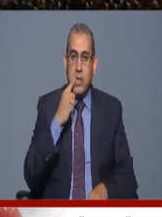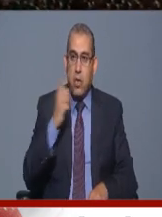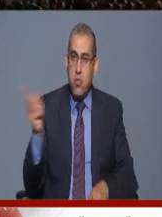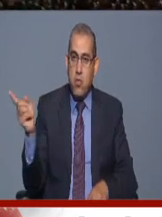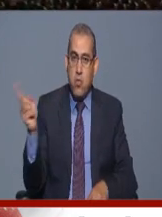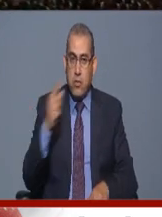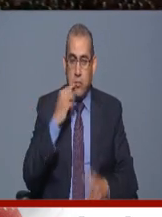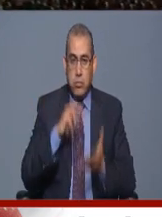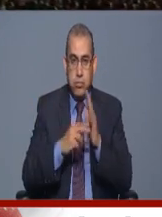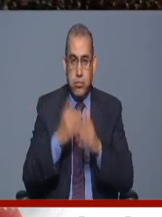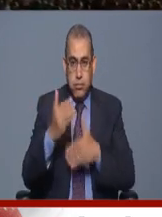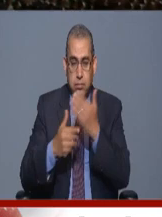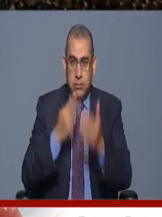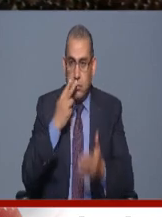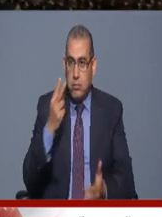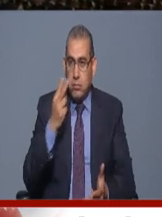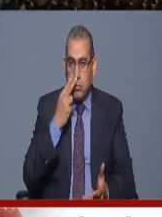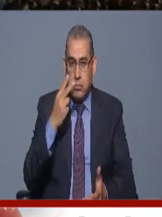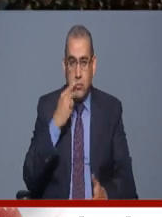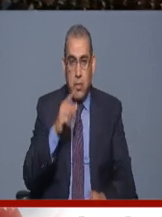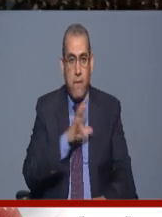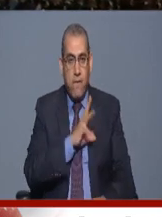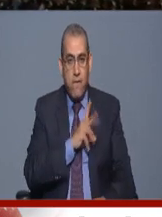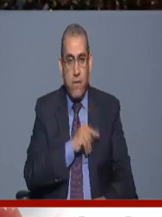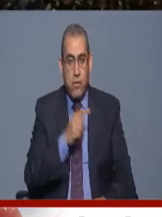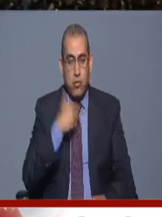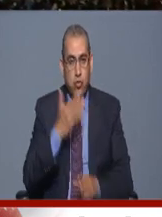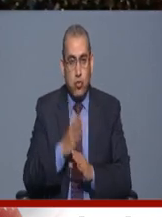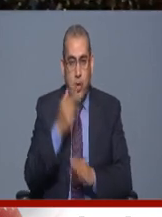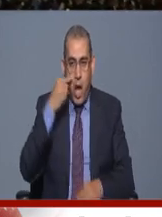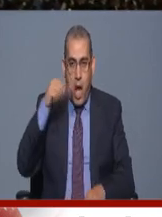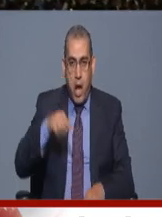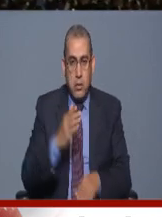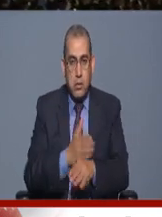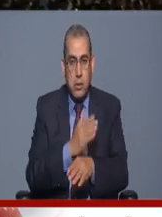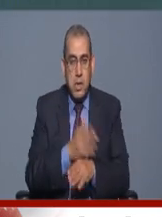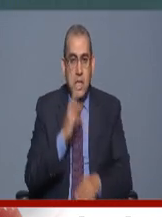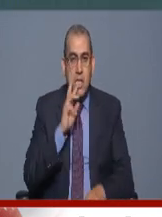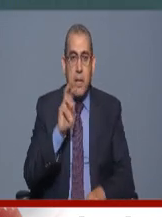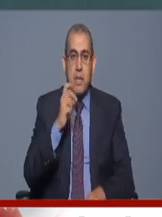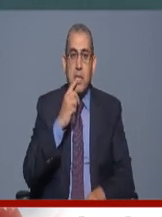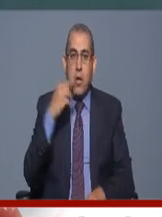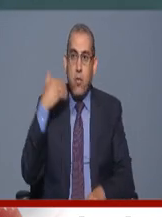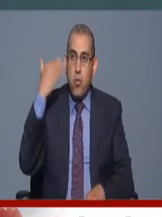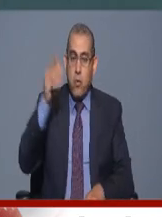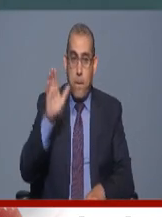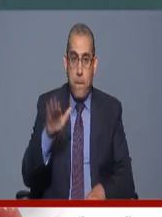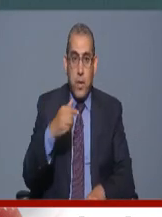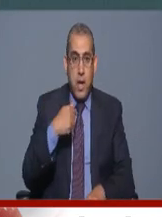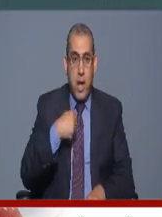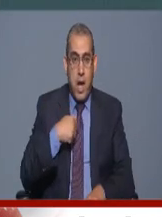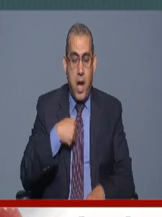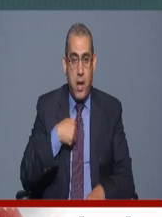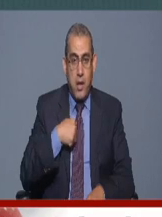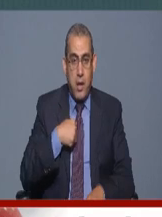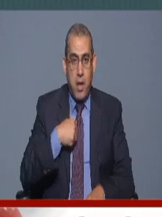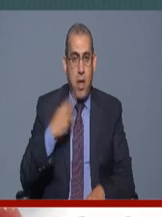وكمان جزء من تجربة الفلسطينيين اللي بيعيشوها من أكثر من 70 سنة. إحنا مش أرقام،